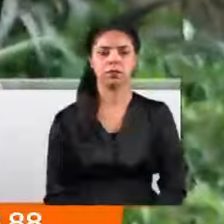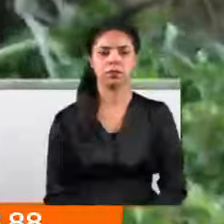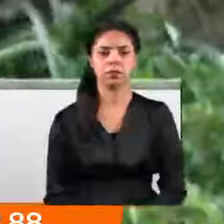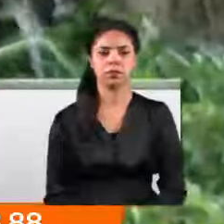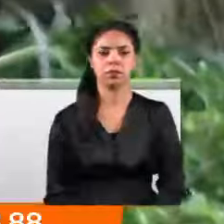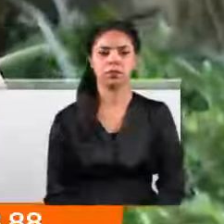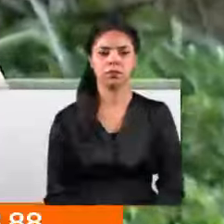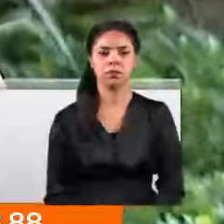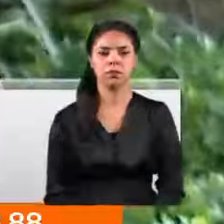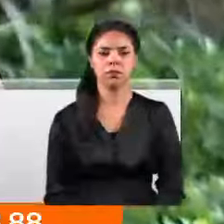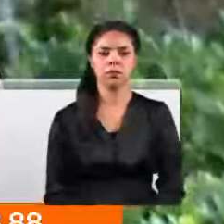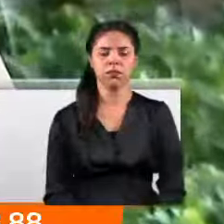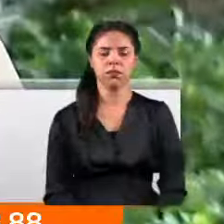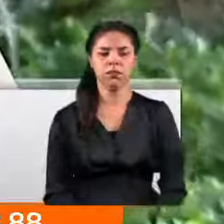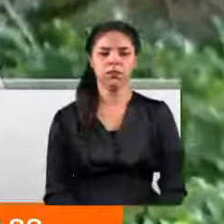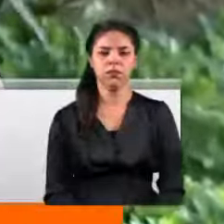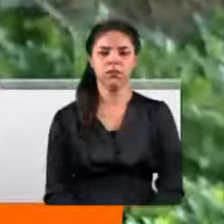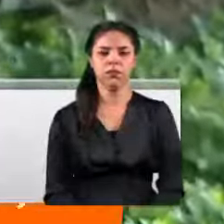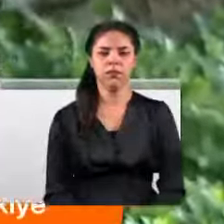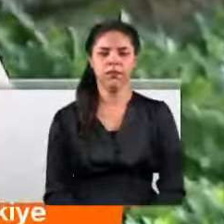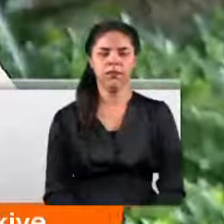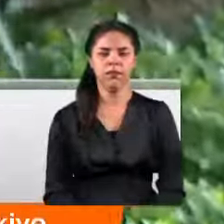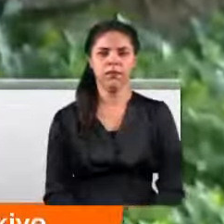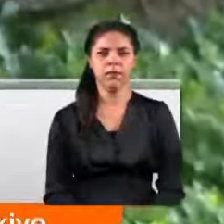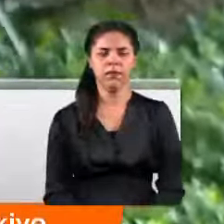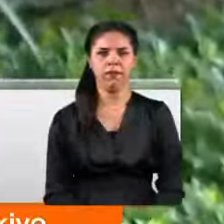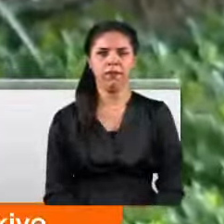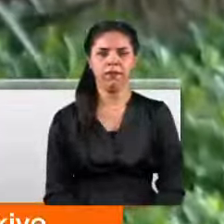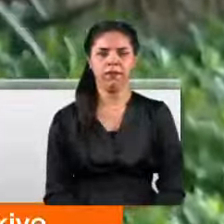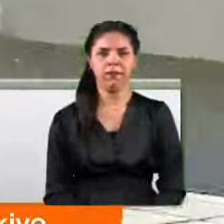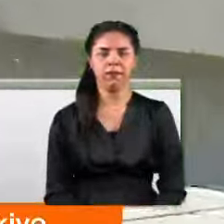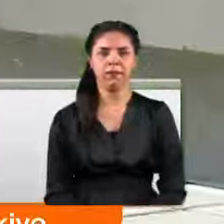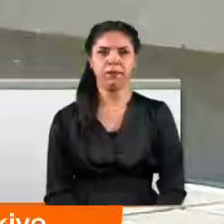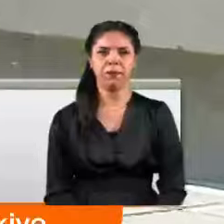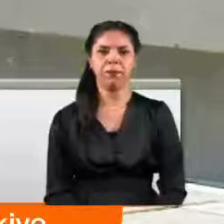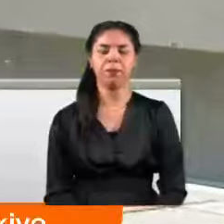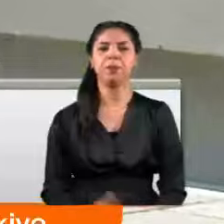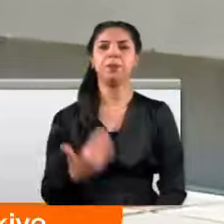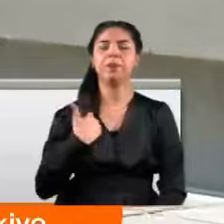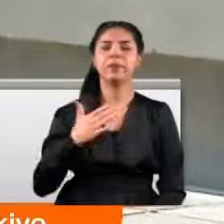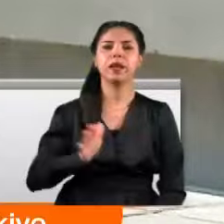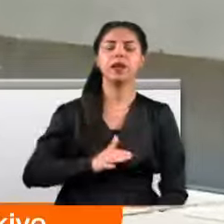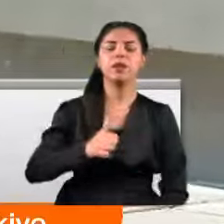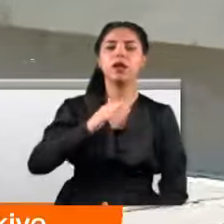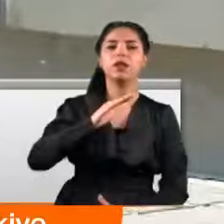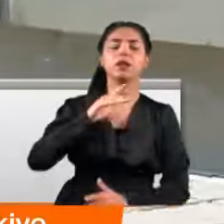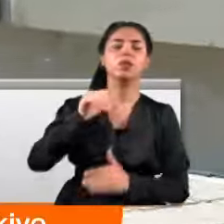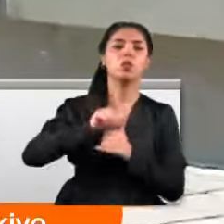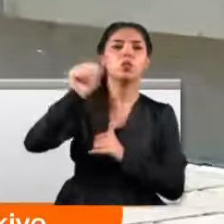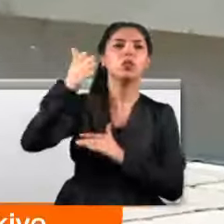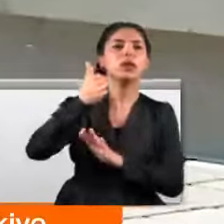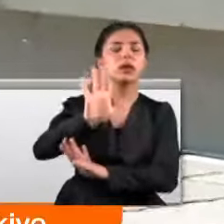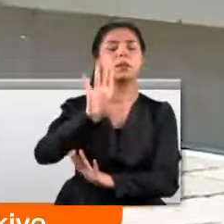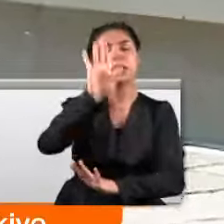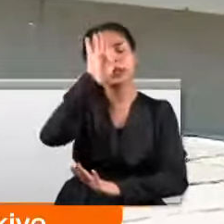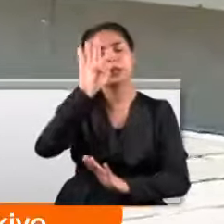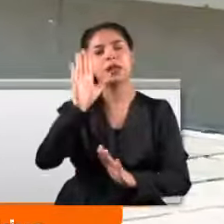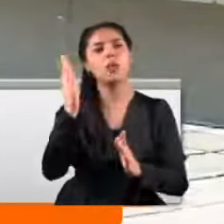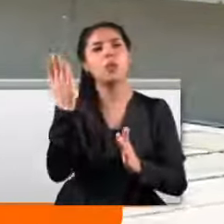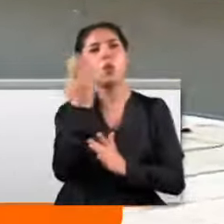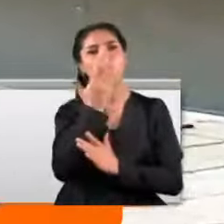Yaklaşık bana %236 civarında bir zam oranı yapıldı. Çocuğum şehir dışına gitmesin, İstanbul'da okusun. Eğer